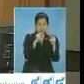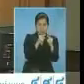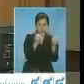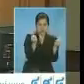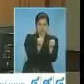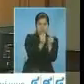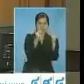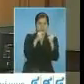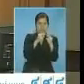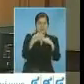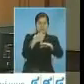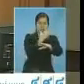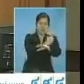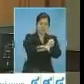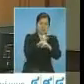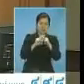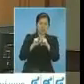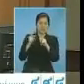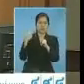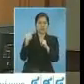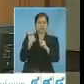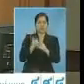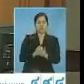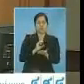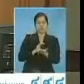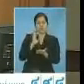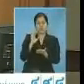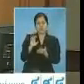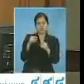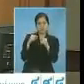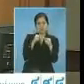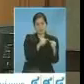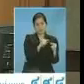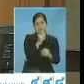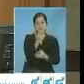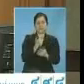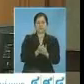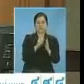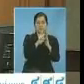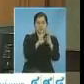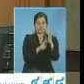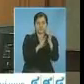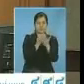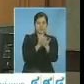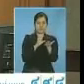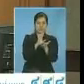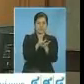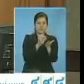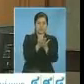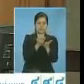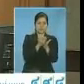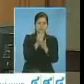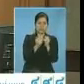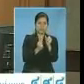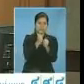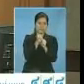องปัญหาการเปลี่ยนแปลงทางการเมืองและขาดการลงทุนที่ต่อเนื่องซึ่งระบบงบประมาณรายจ่ายประจำปีนั้นไม่สามารถ